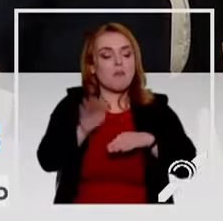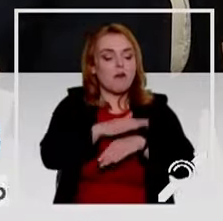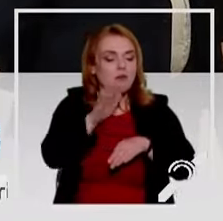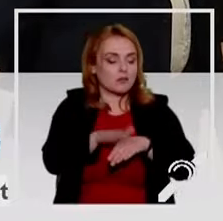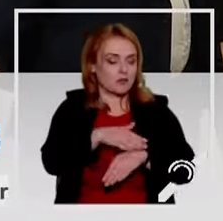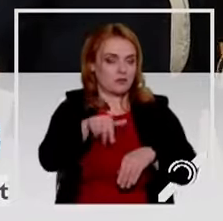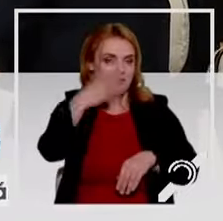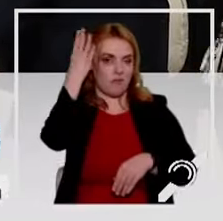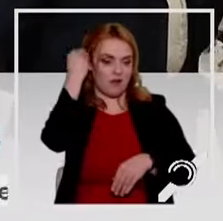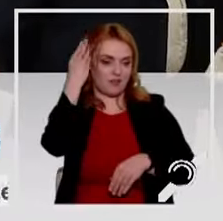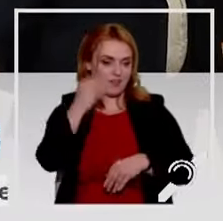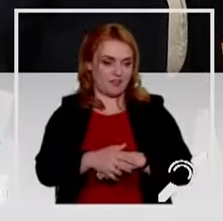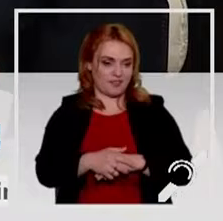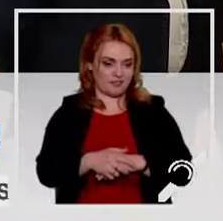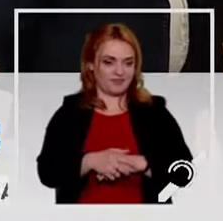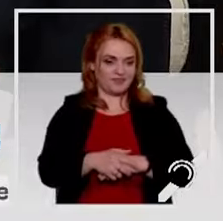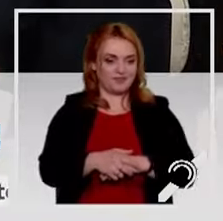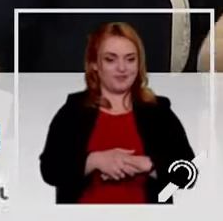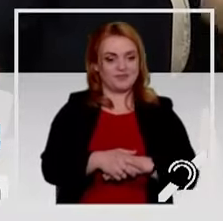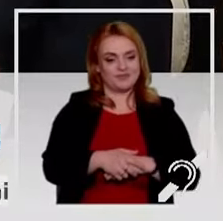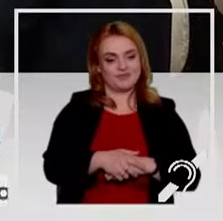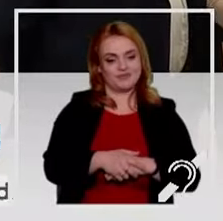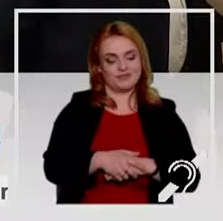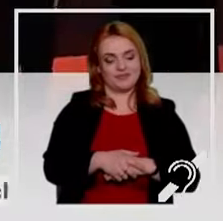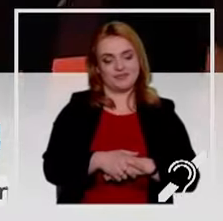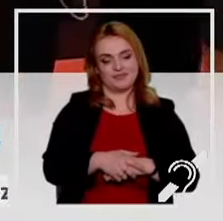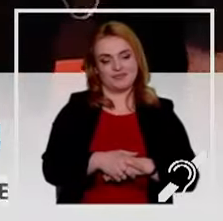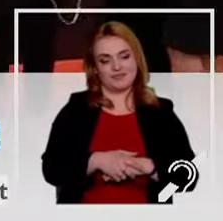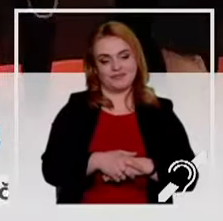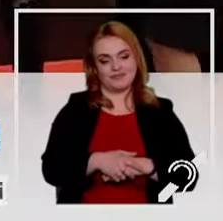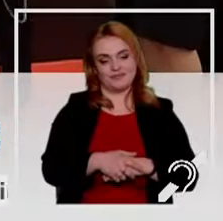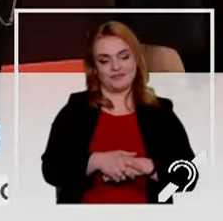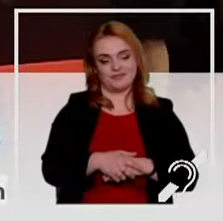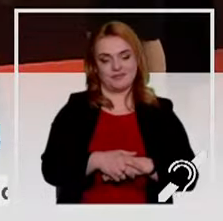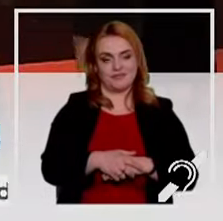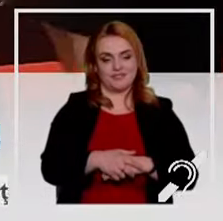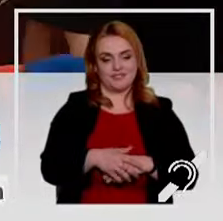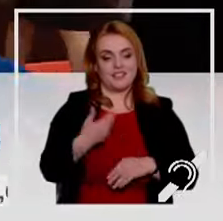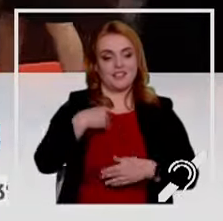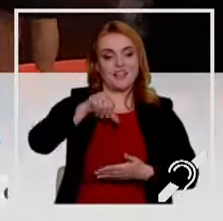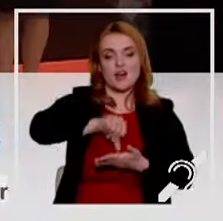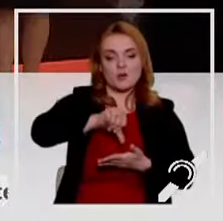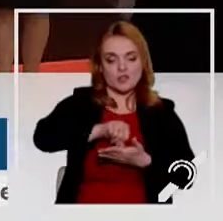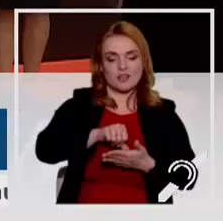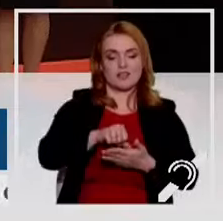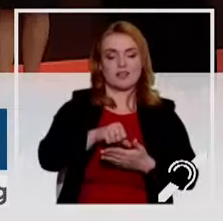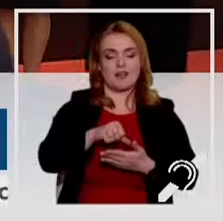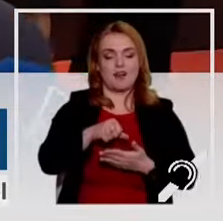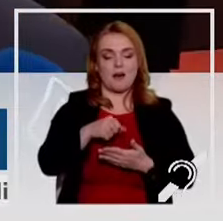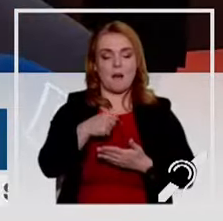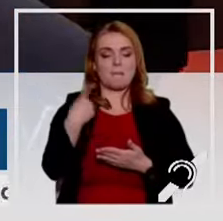candoarea pe care noi la București ne-am pierdut-o de mult în domeniul ăsta. Am participat la premiera